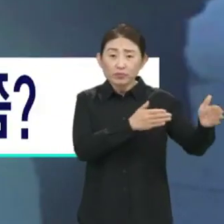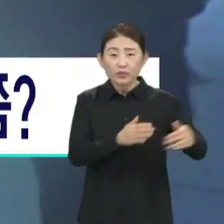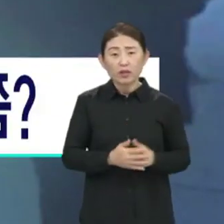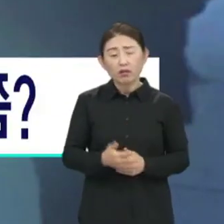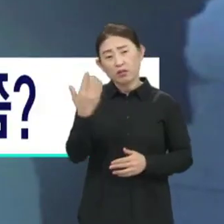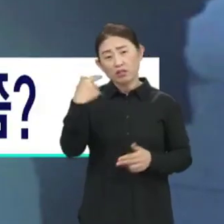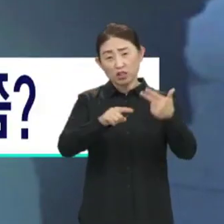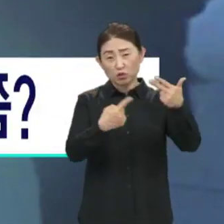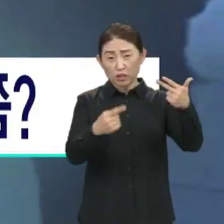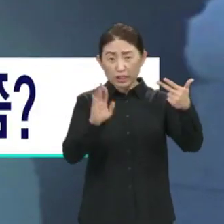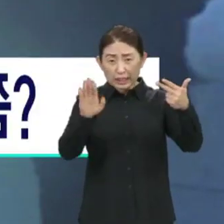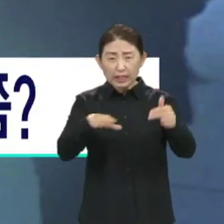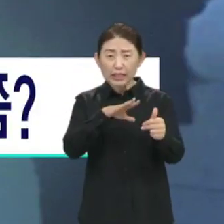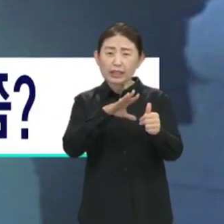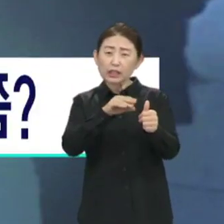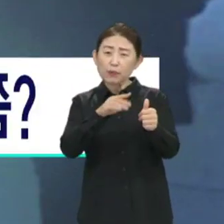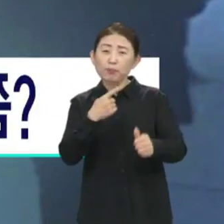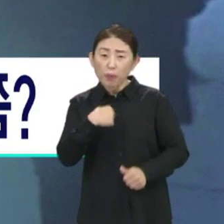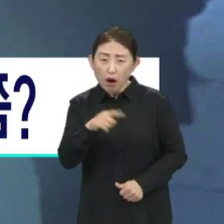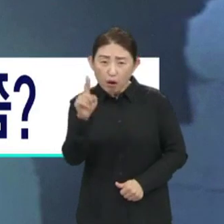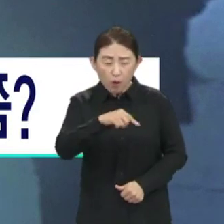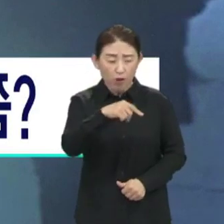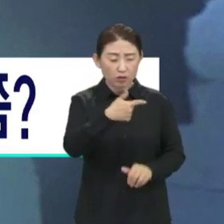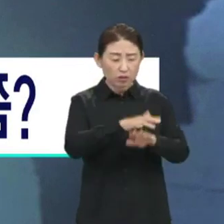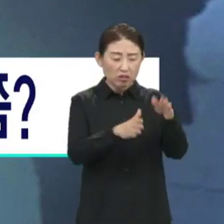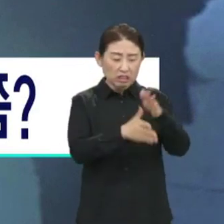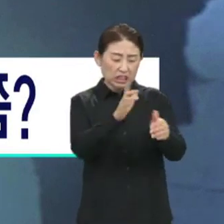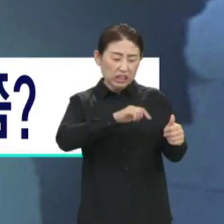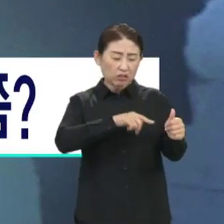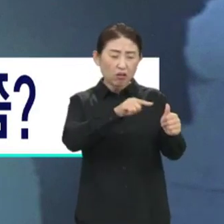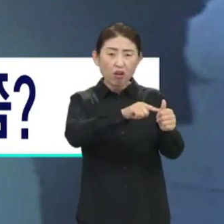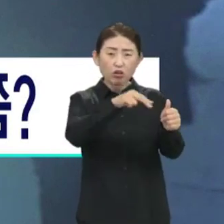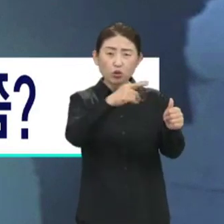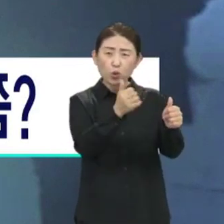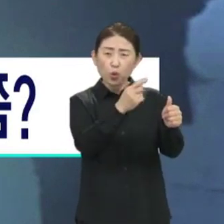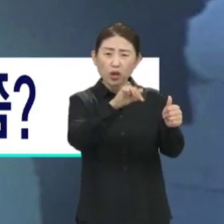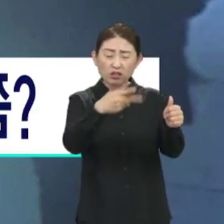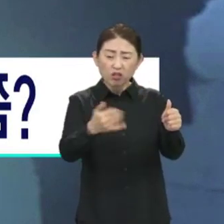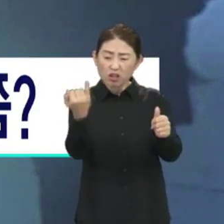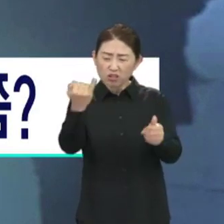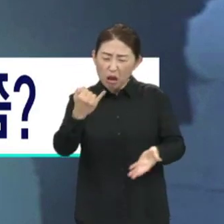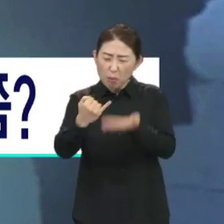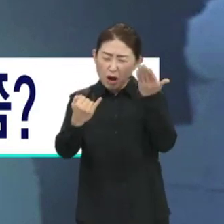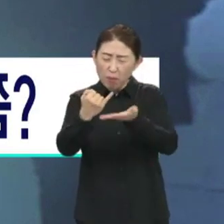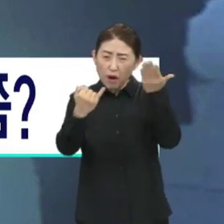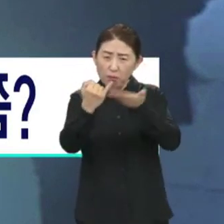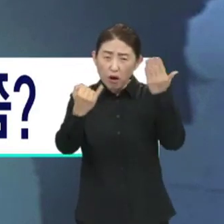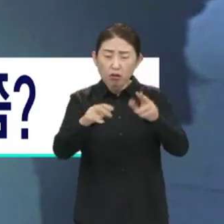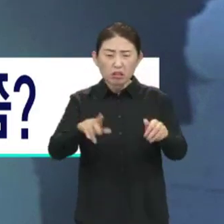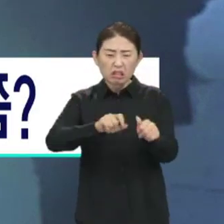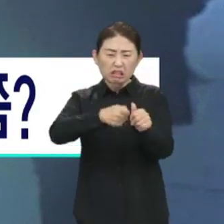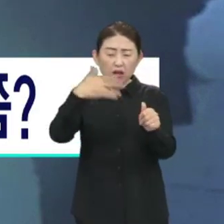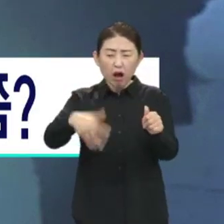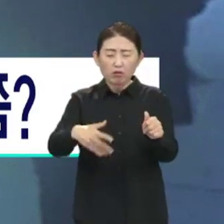지난 1일 TJB 단독 보도로 불거진 송알섭 대전시의원의 성추행 논란이 한 달 가까이 이어지고